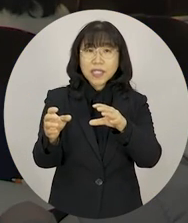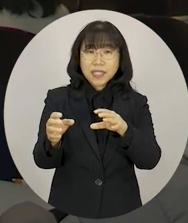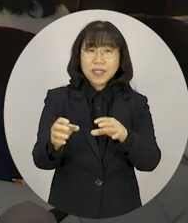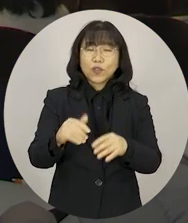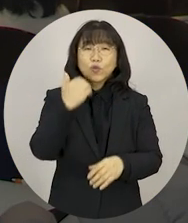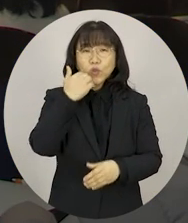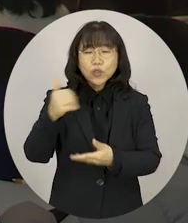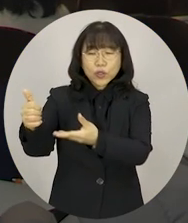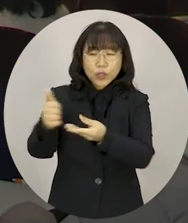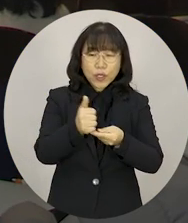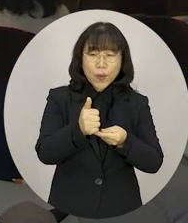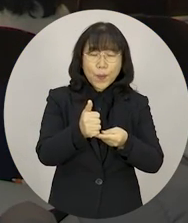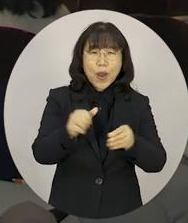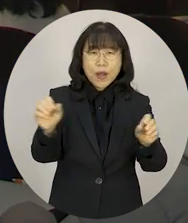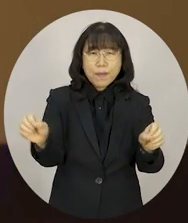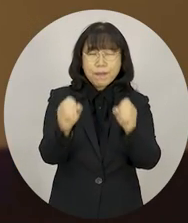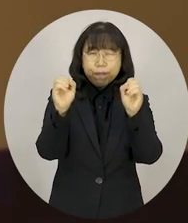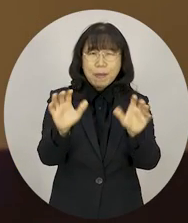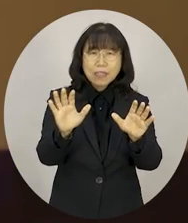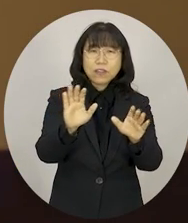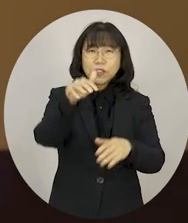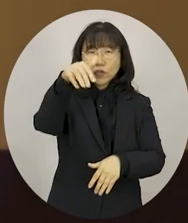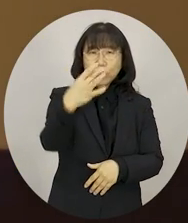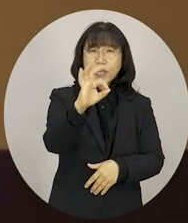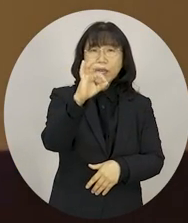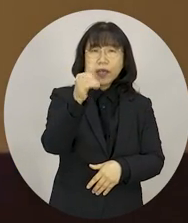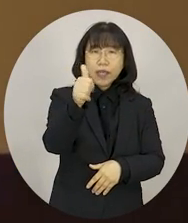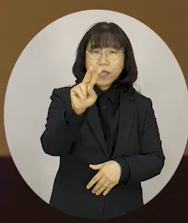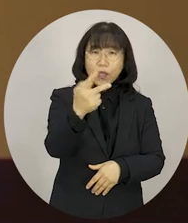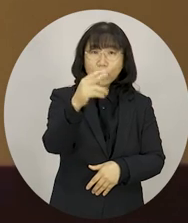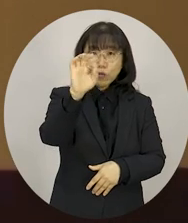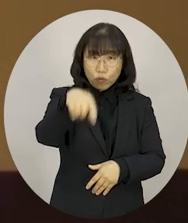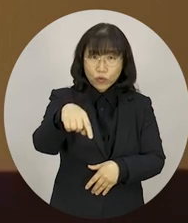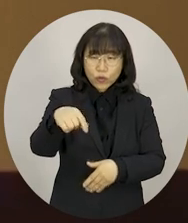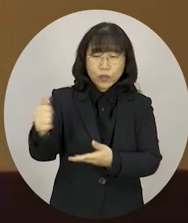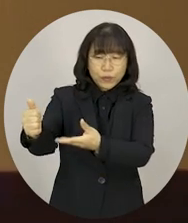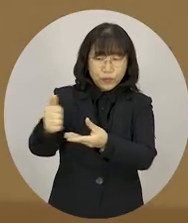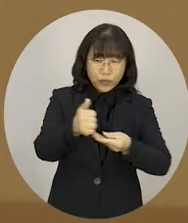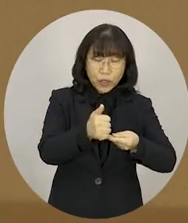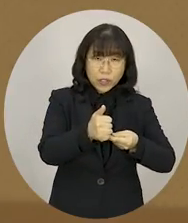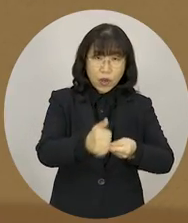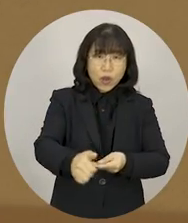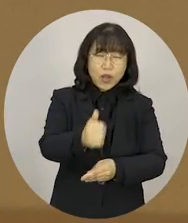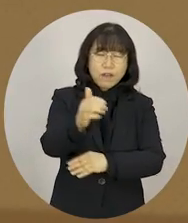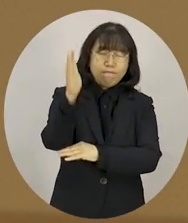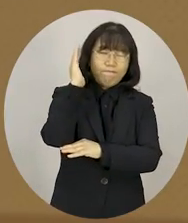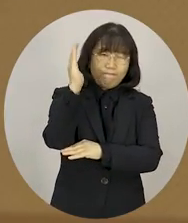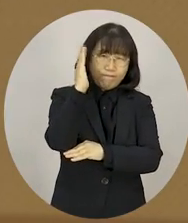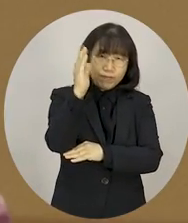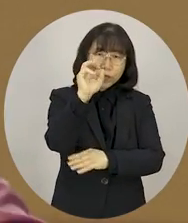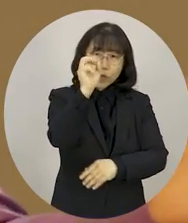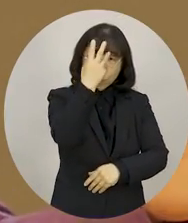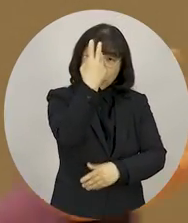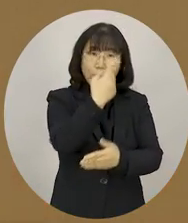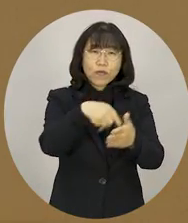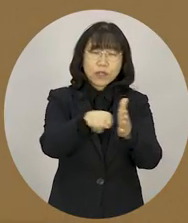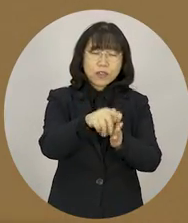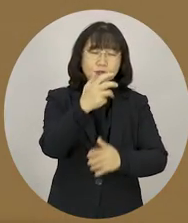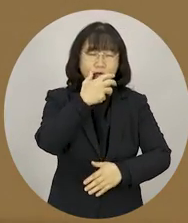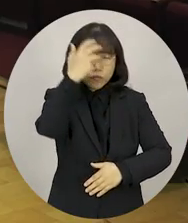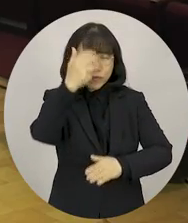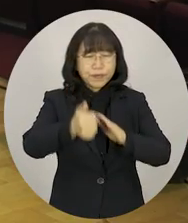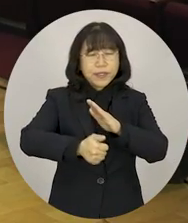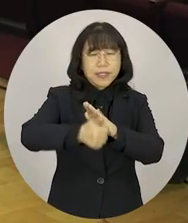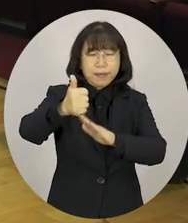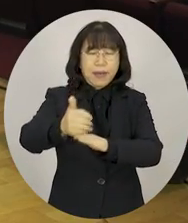먼저 토크 콘서트에는 최연우 마술사가 강단에 올라 편견을 넘어 꿈과 희망의 주문을 걸다를 주제로